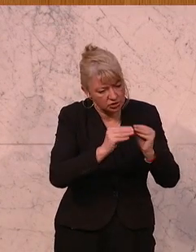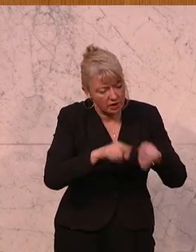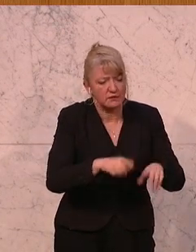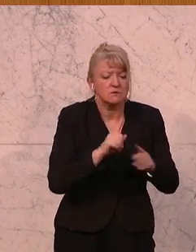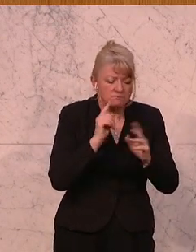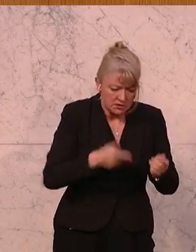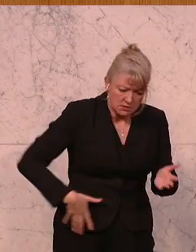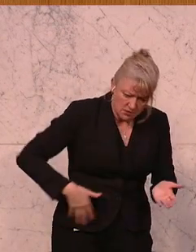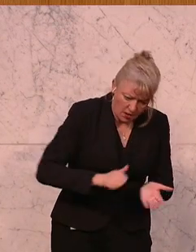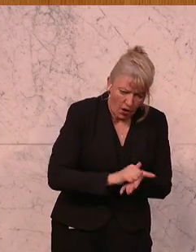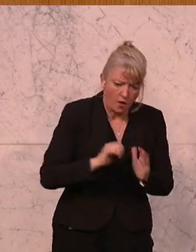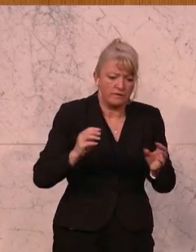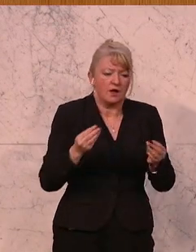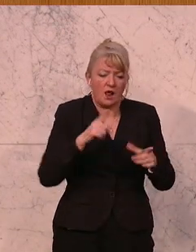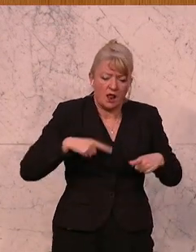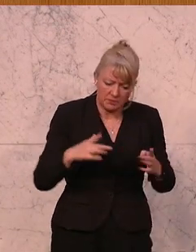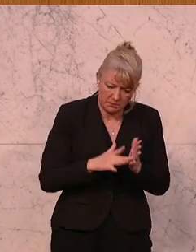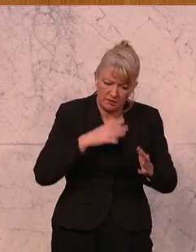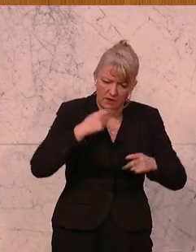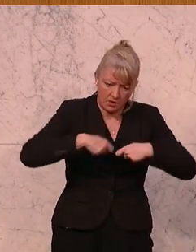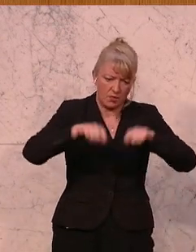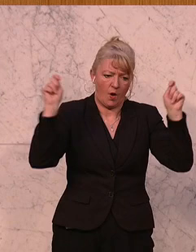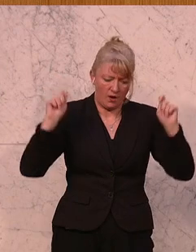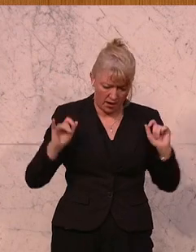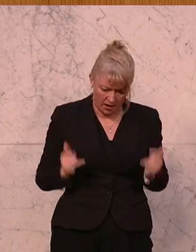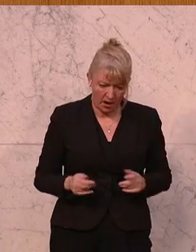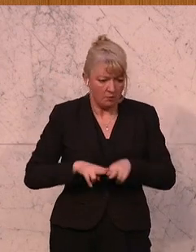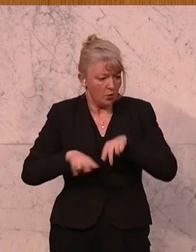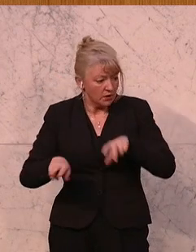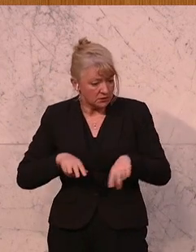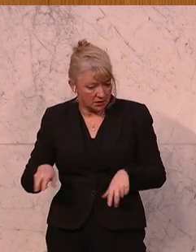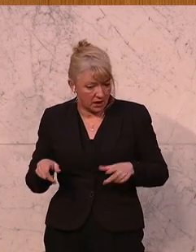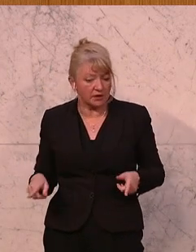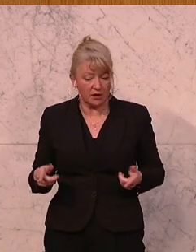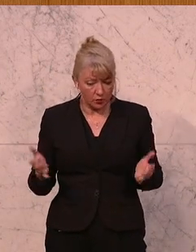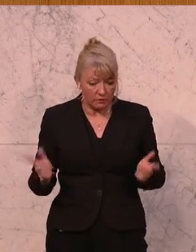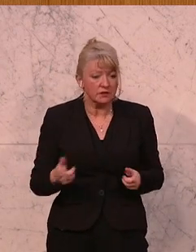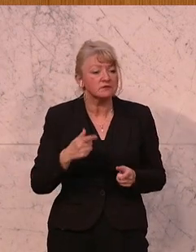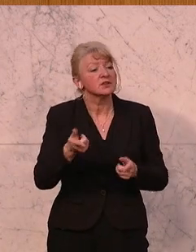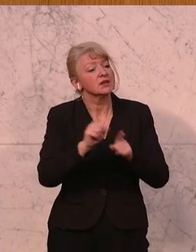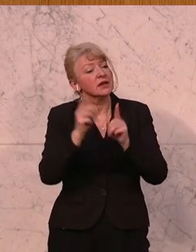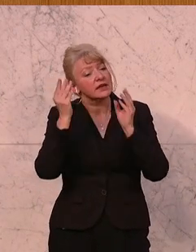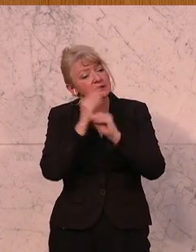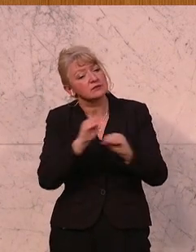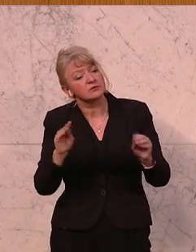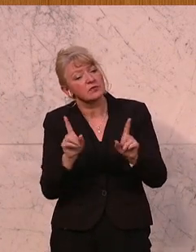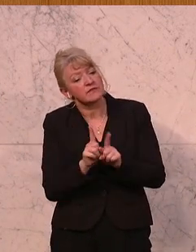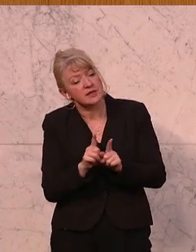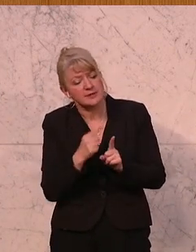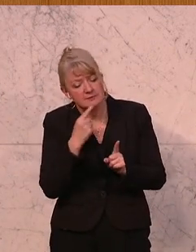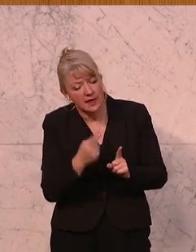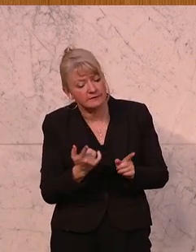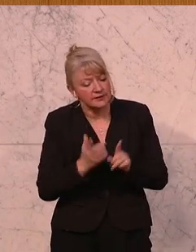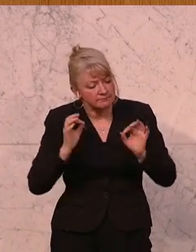sind. Was ist denn die ganz konkrete Ableitung? Die Bundesregierung wird ja nicht fürs Ankündigen gezahlt, sondern dafür, dass sie auch konkret